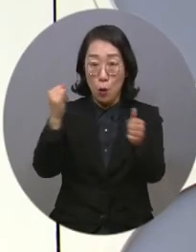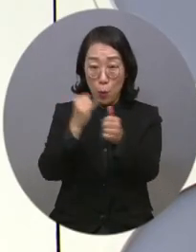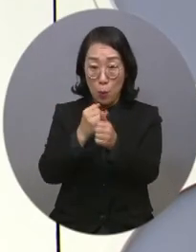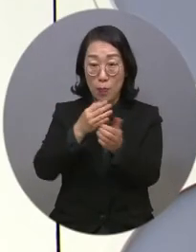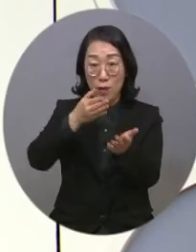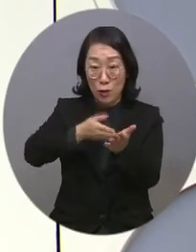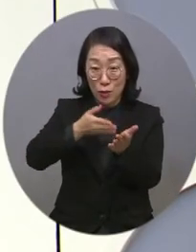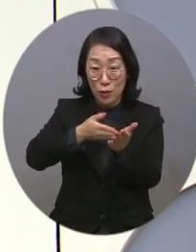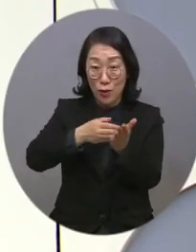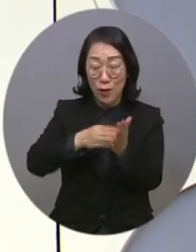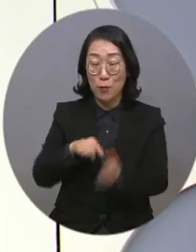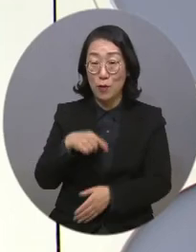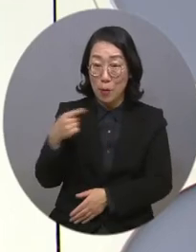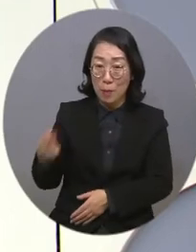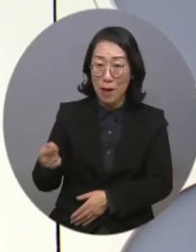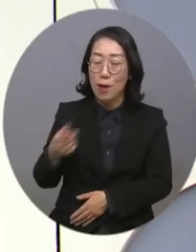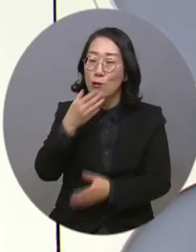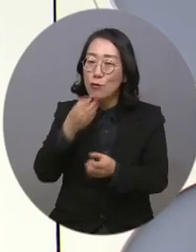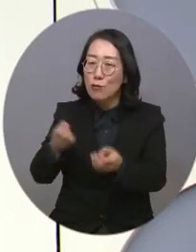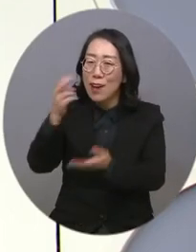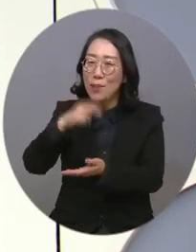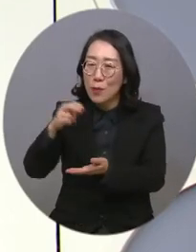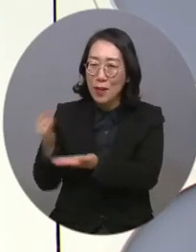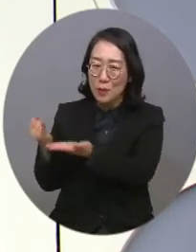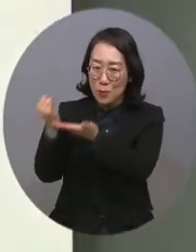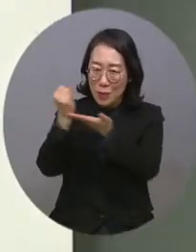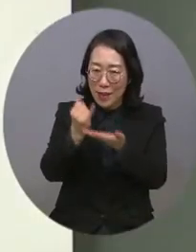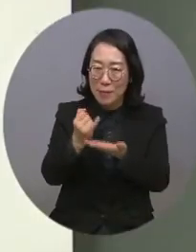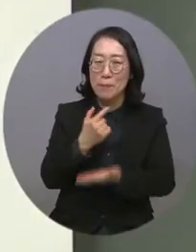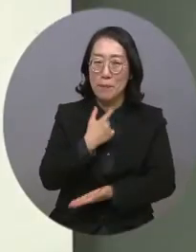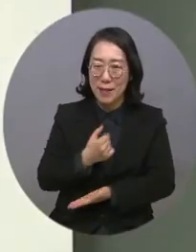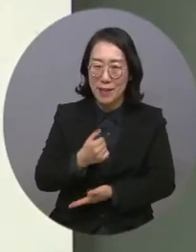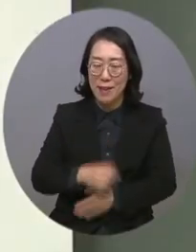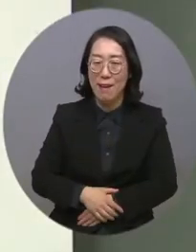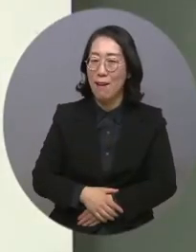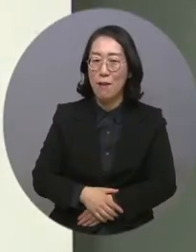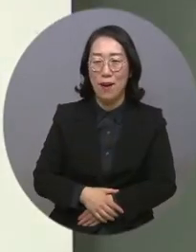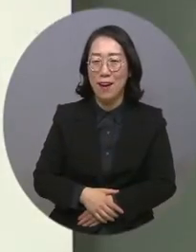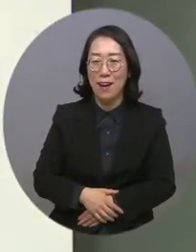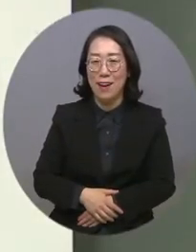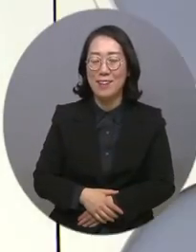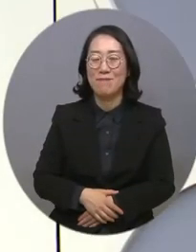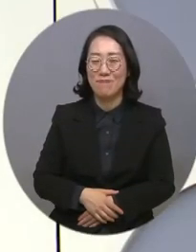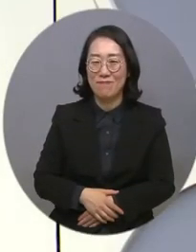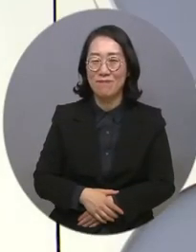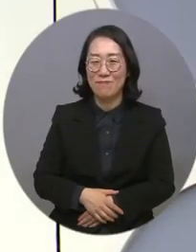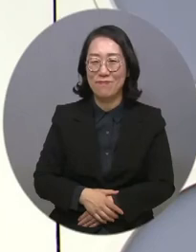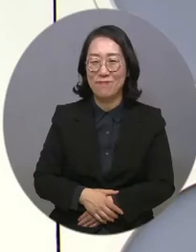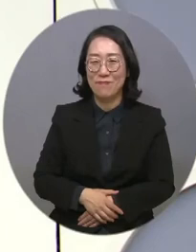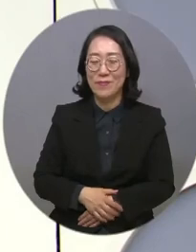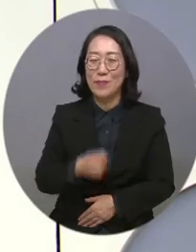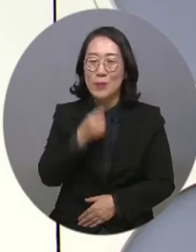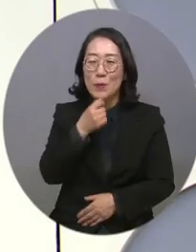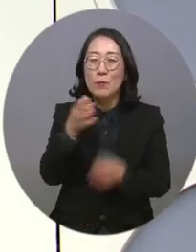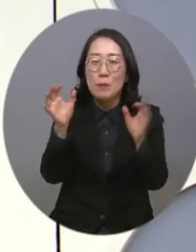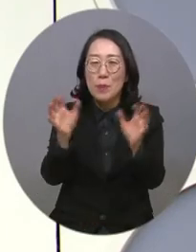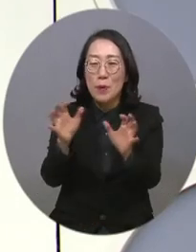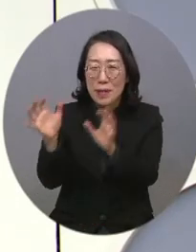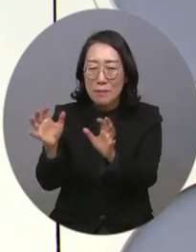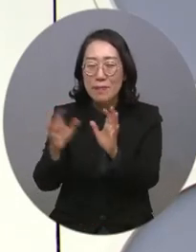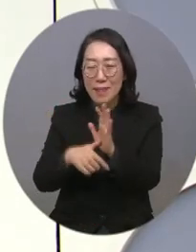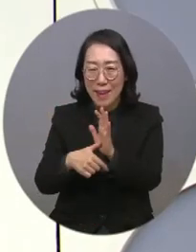집 사람이 이제 축가를 많이 부르고 이렇게 했습니다. 오, 아주 앙상블이. 예, 뭐 이 조그만 모임에서 주로 이제 아마추어니까.